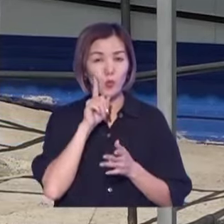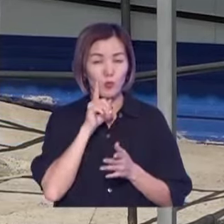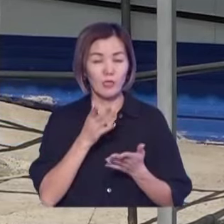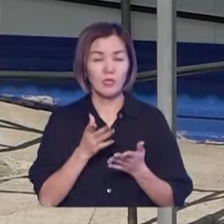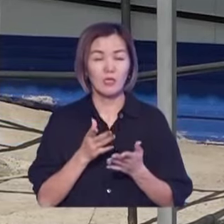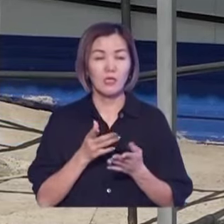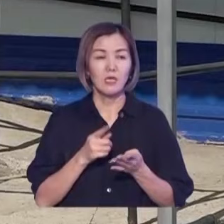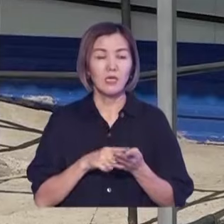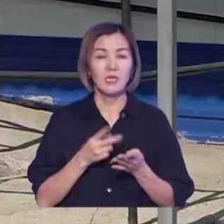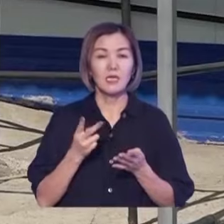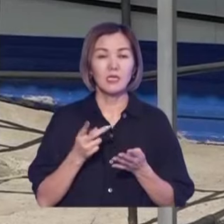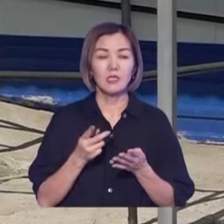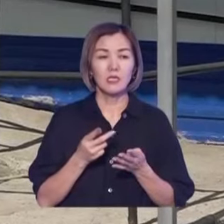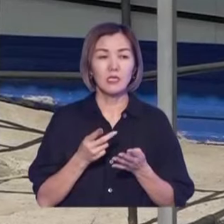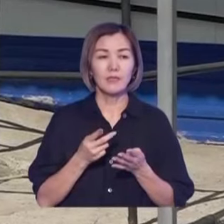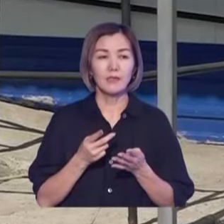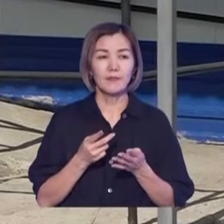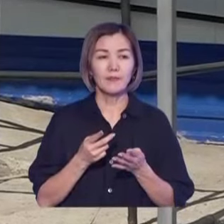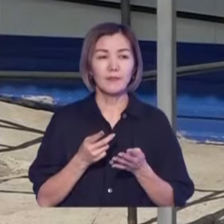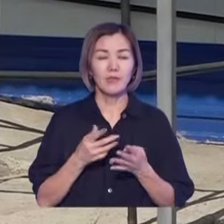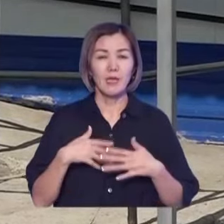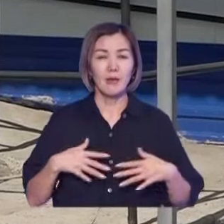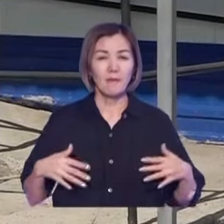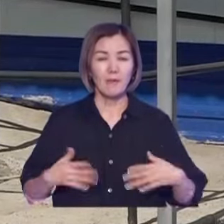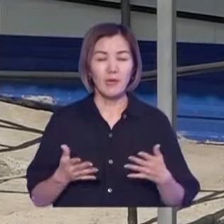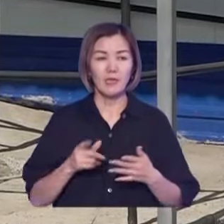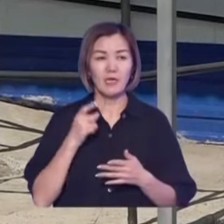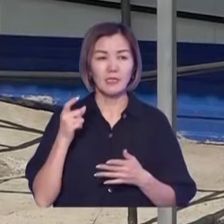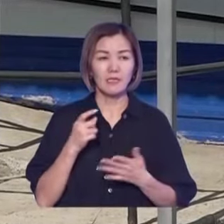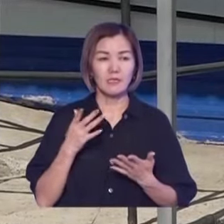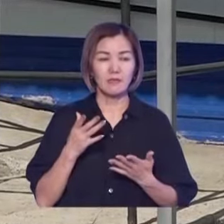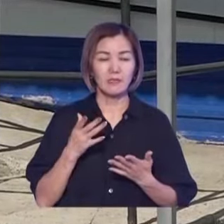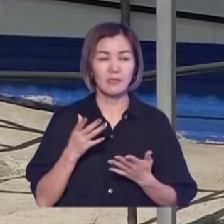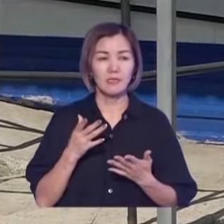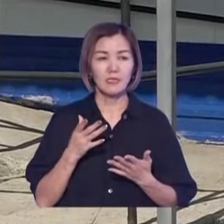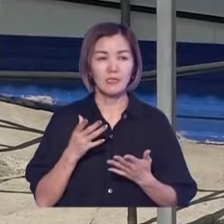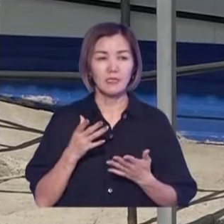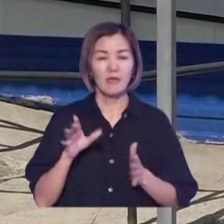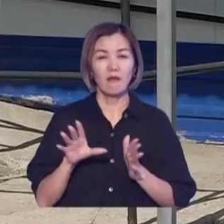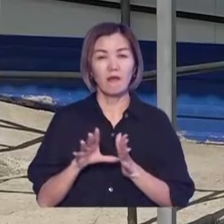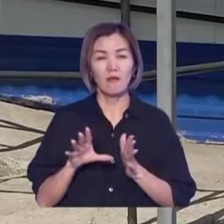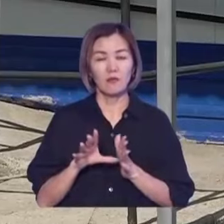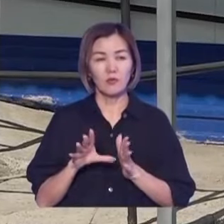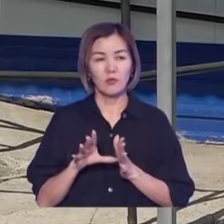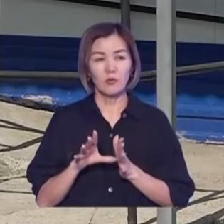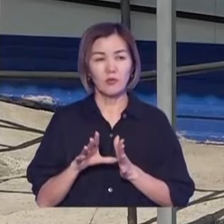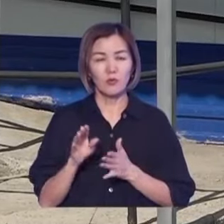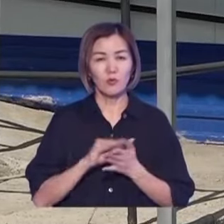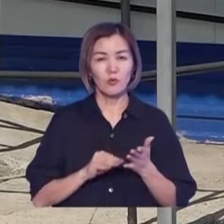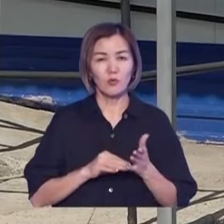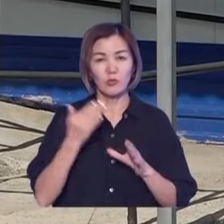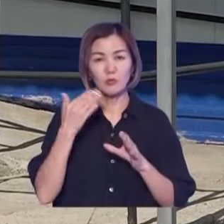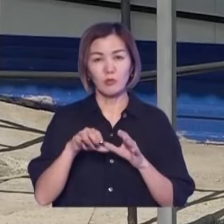жерде яғни мал иесі электронды түрде жаңағы өтініш тастай